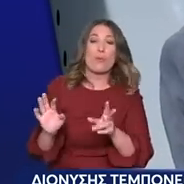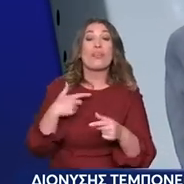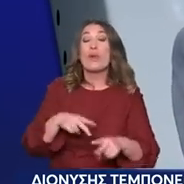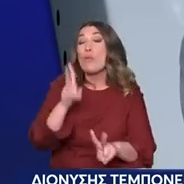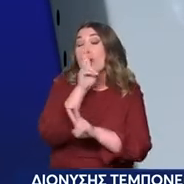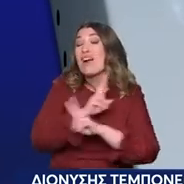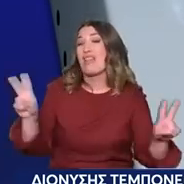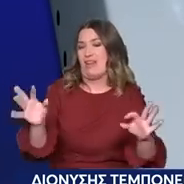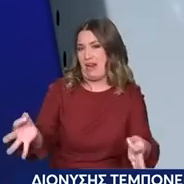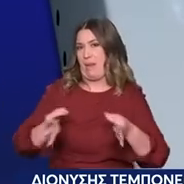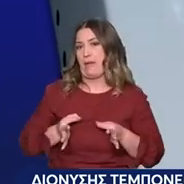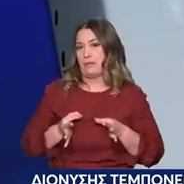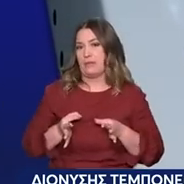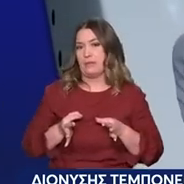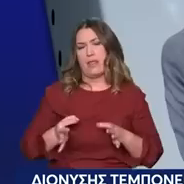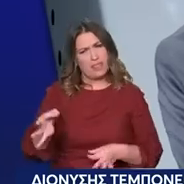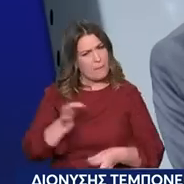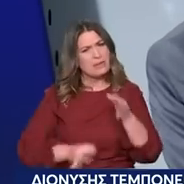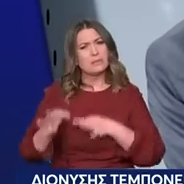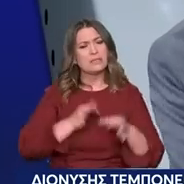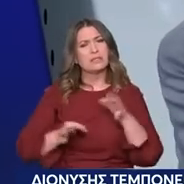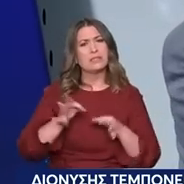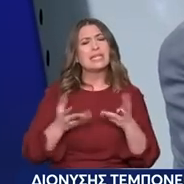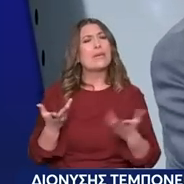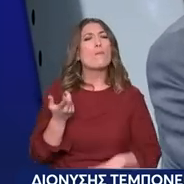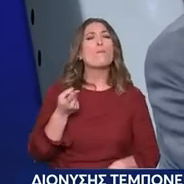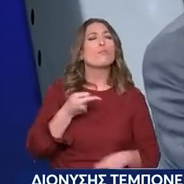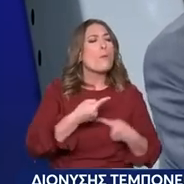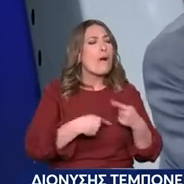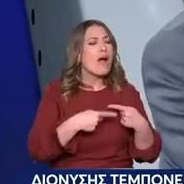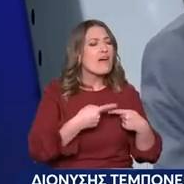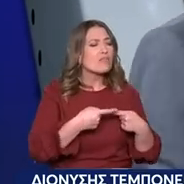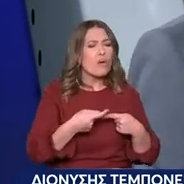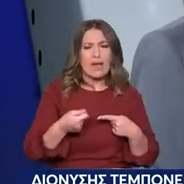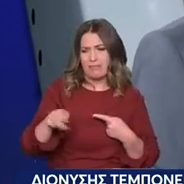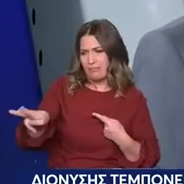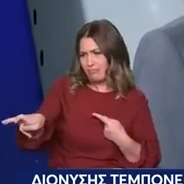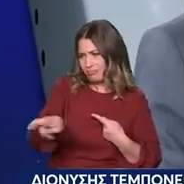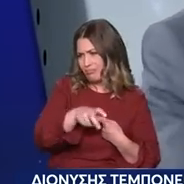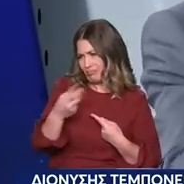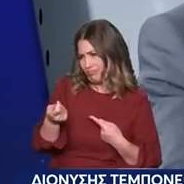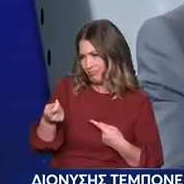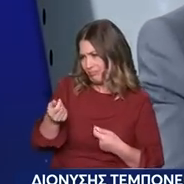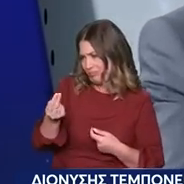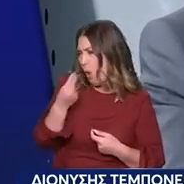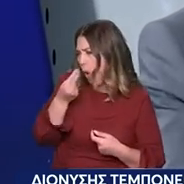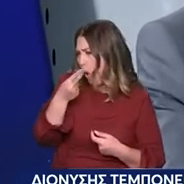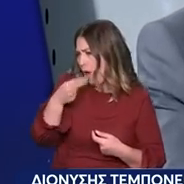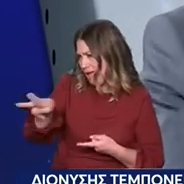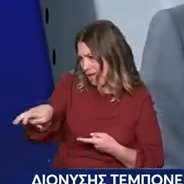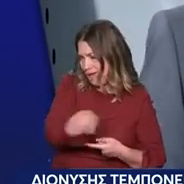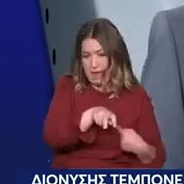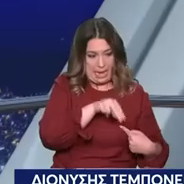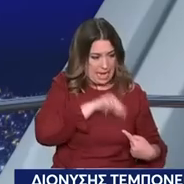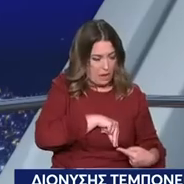ξεκάθαρο. Λέτε λοιπόν ότι μπορεί να είναι 5 ή 6 δις. Θα συζητήσουμε και για το πόσο, αλλά παίρνω ως βάση συζήτηση σε αυτό που λέτε. Θα τα έχουν τώρα. Γιατί τώρα